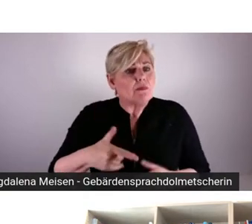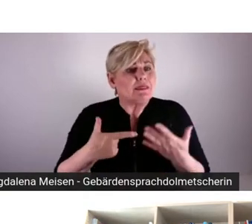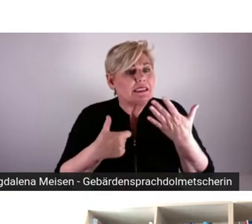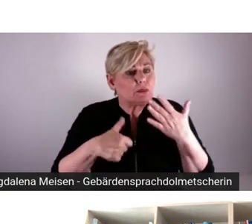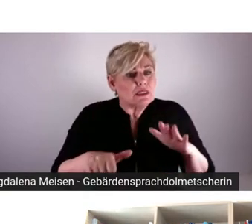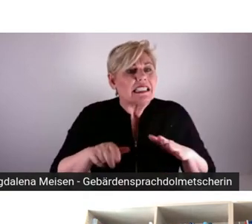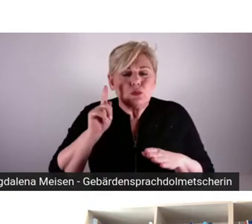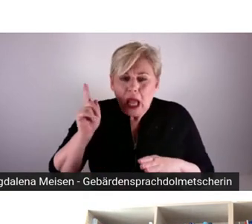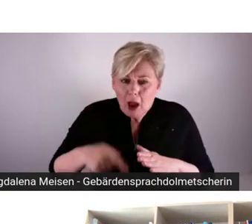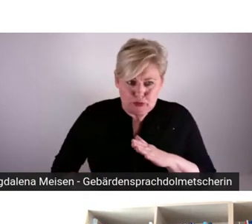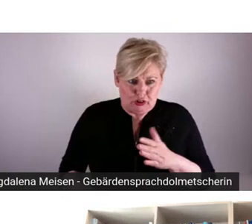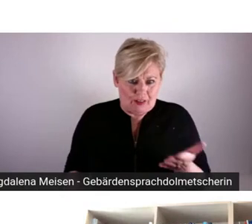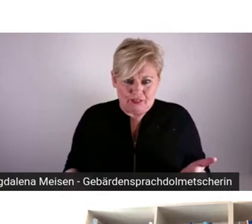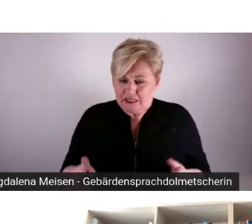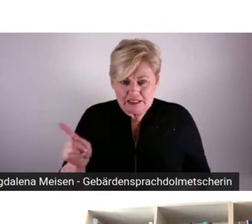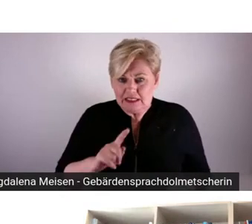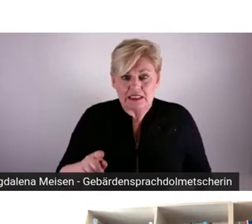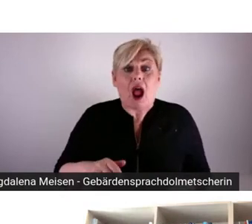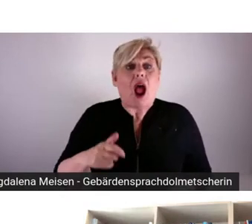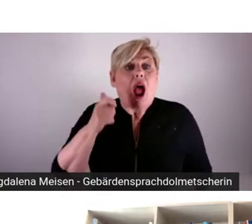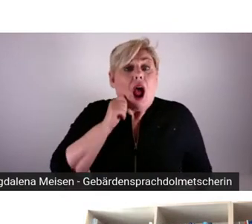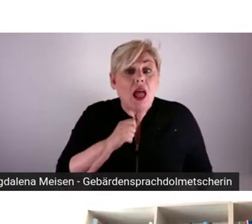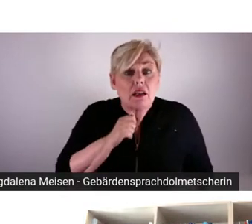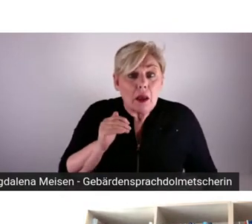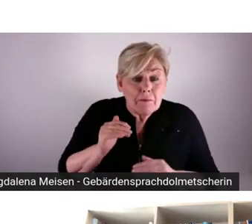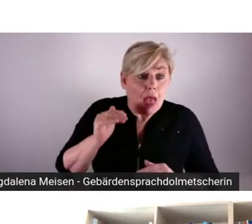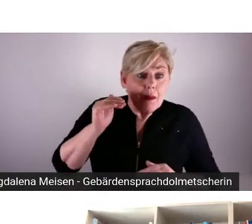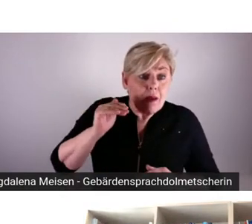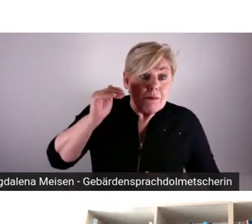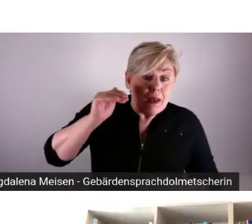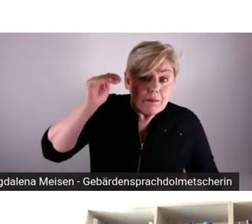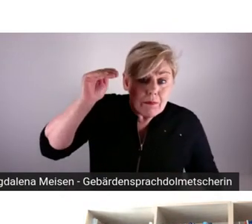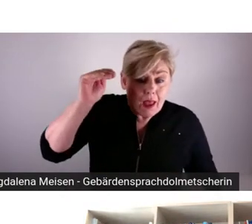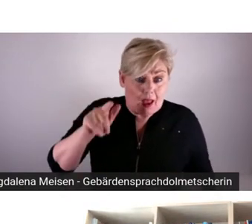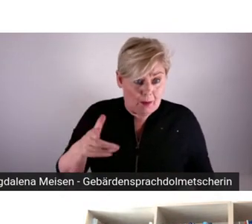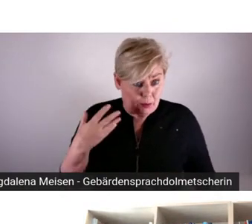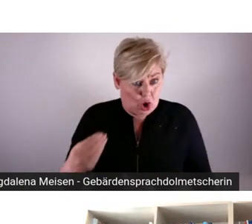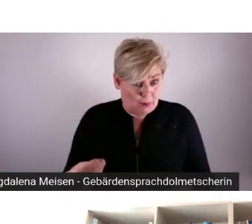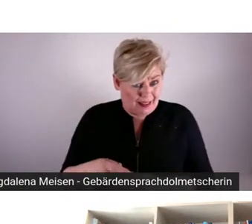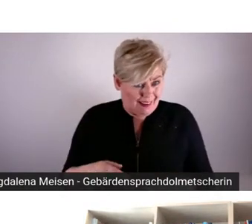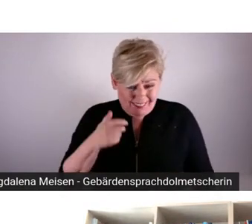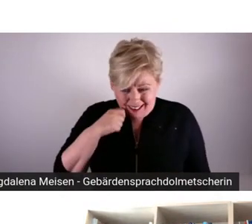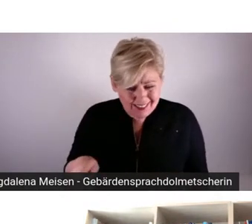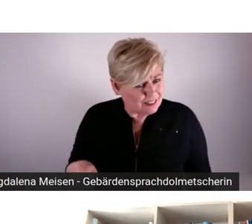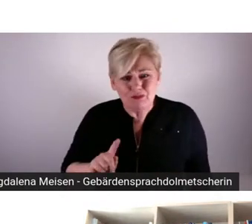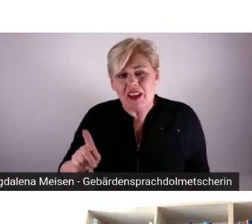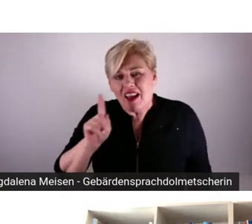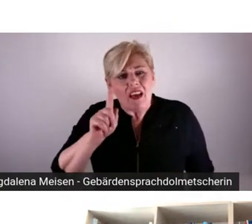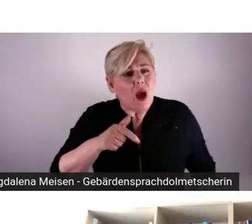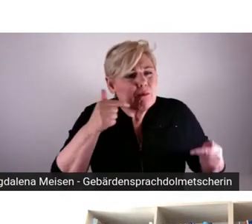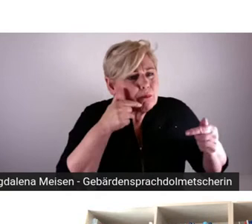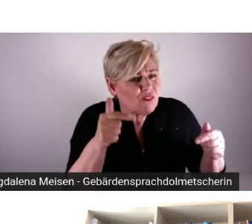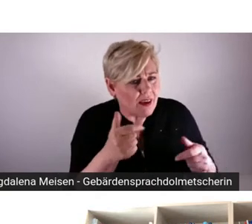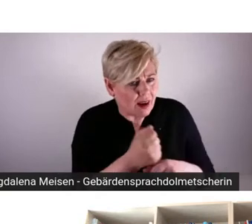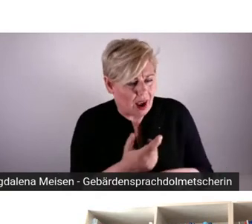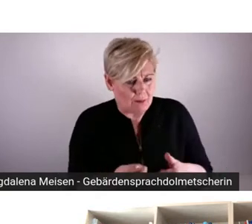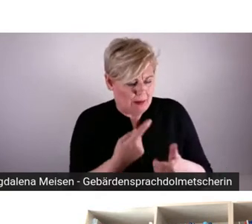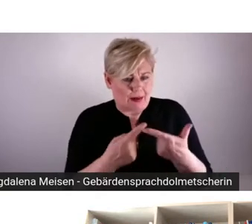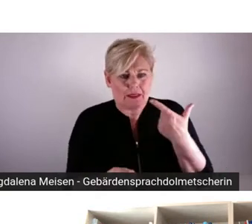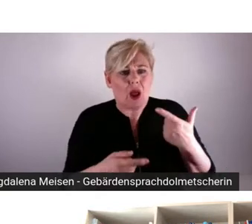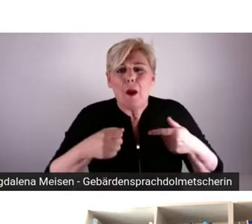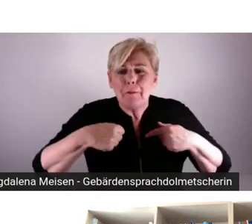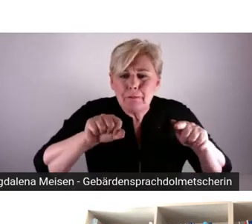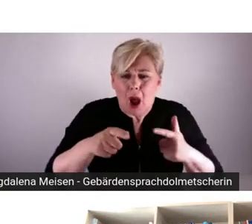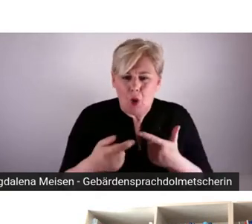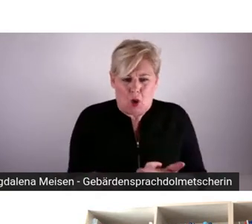und nicht weiter über die Erhöhung des Renteneintrittsalters reden, weil die Menschen, die zum Beispiel in der Pflege arbeiten, die auf dem Bau